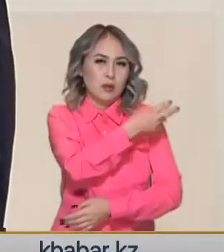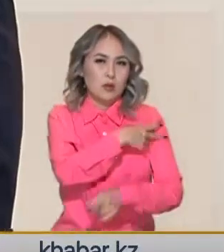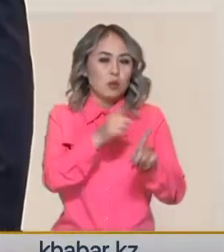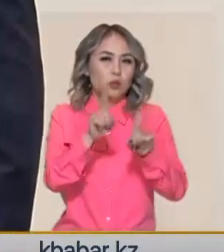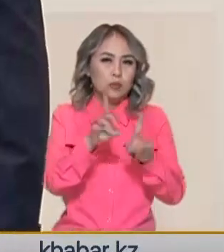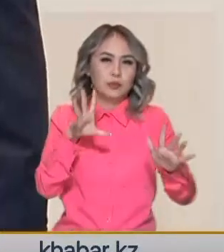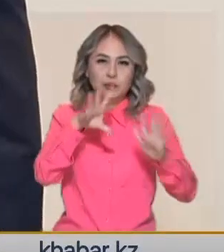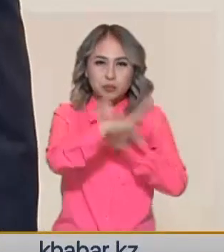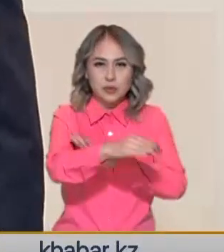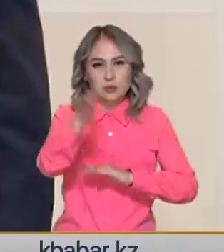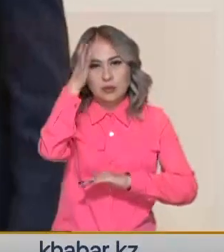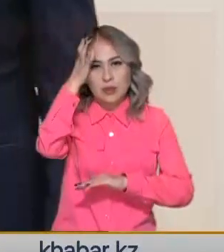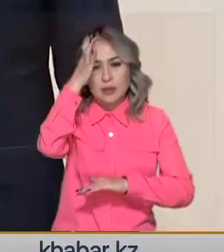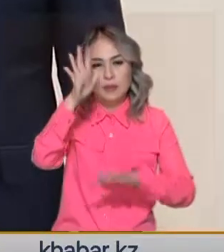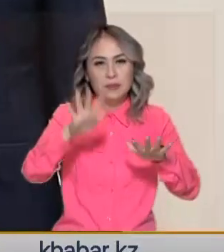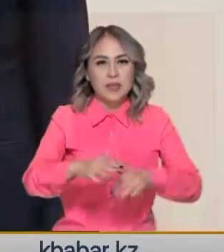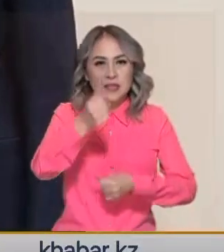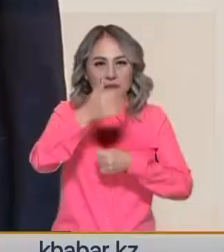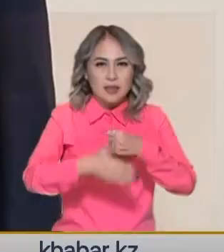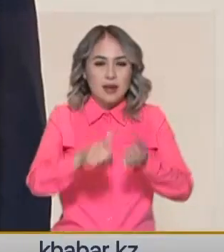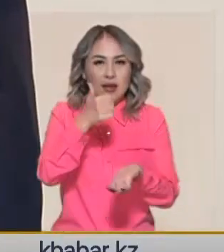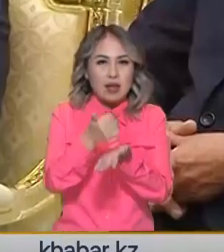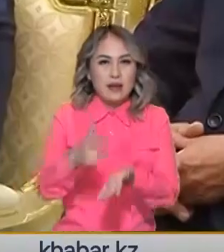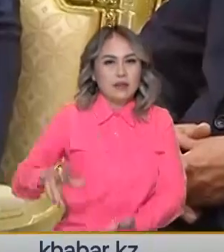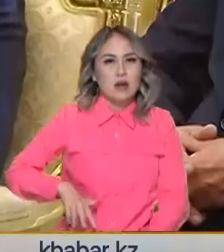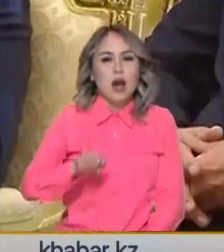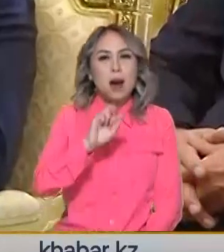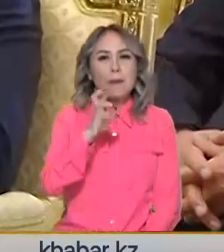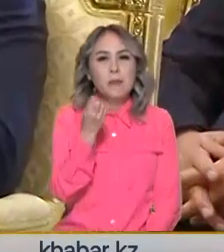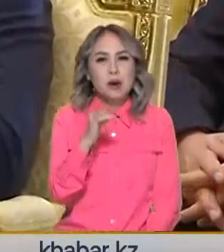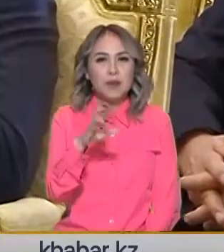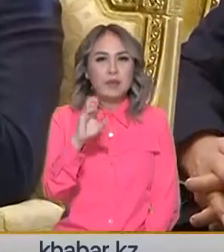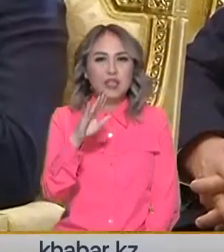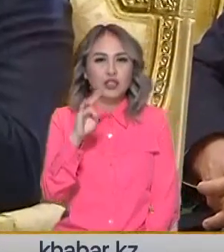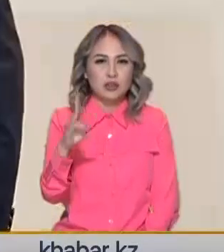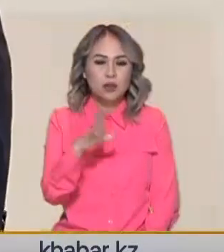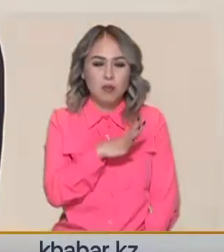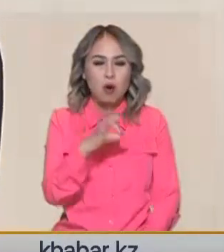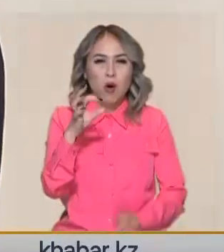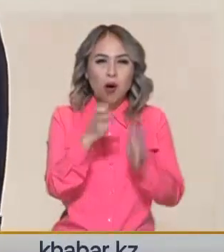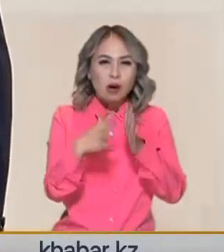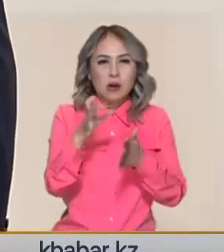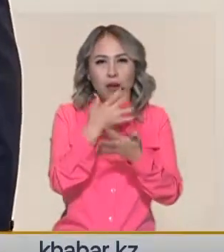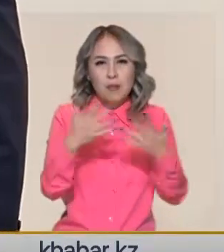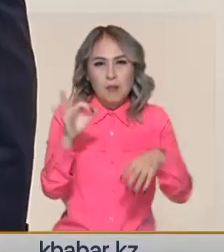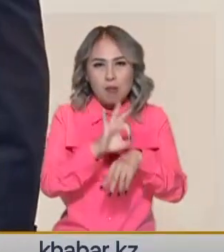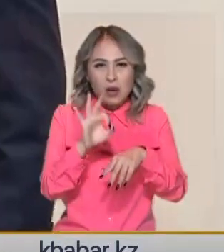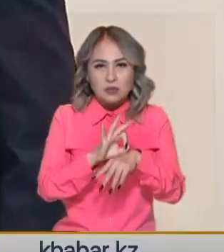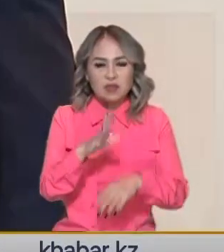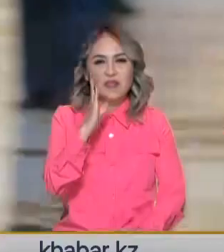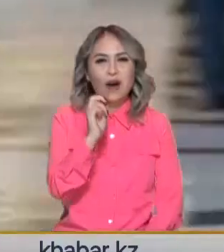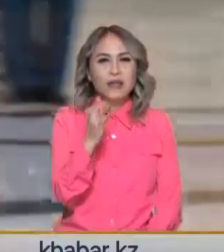қосылды. Ұлттық ғылыми медициналық орталықтың бас директоры Абай Байгенжин, ұлттық ғылыми онкологиялық орталықтың басшысы